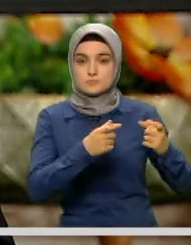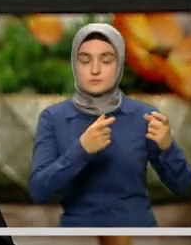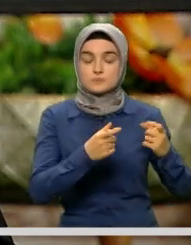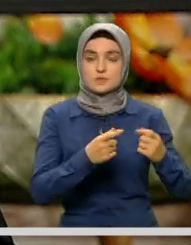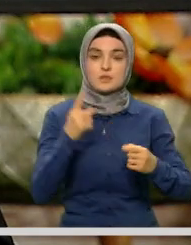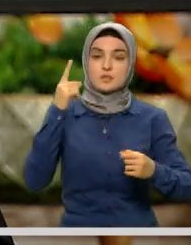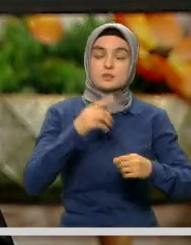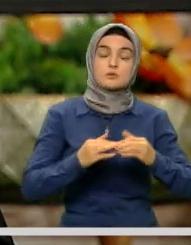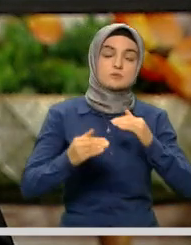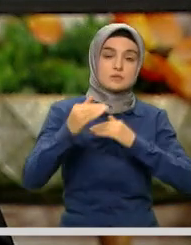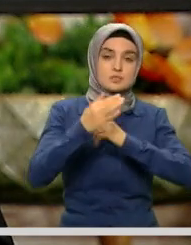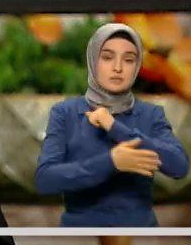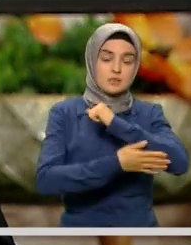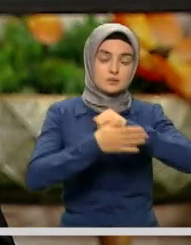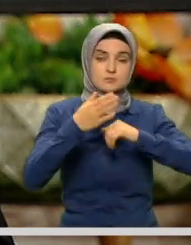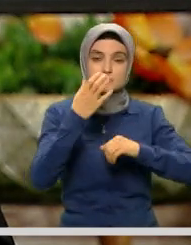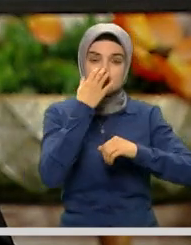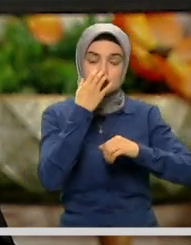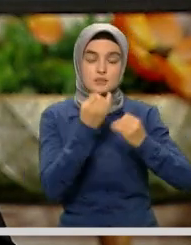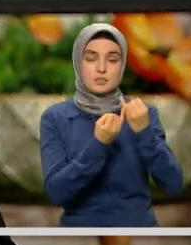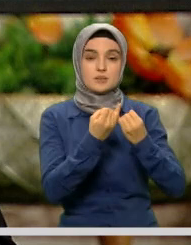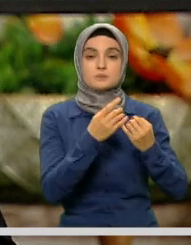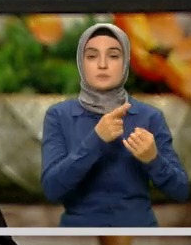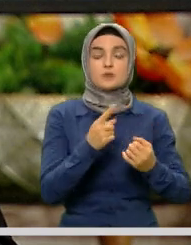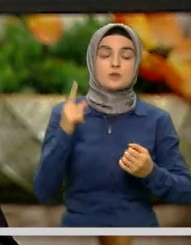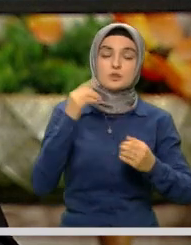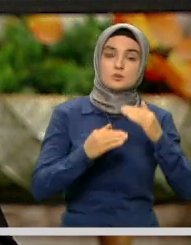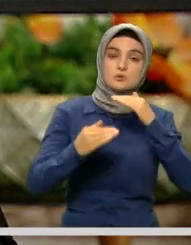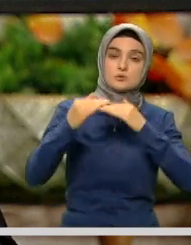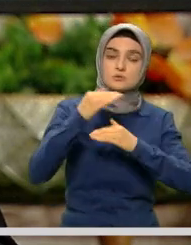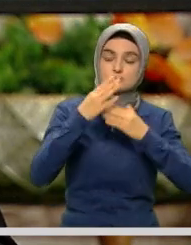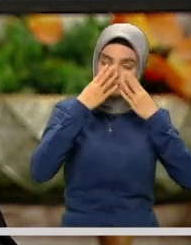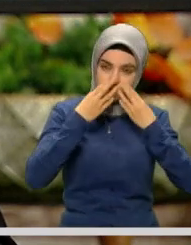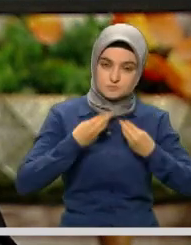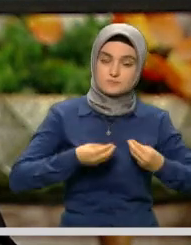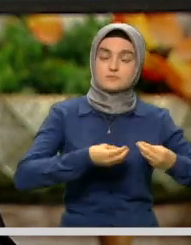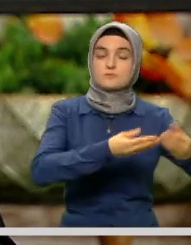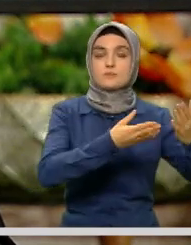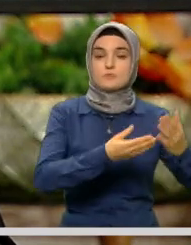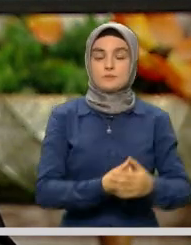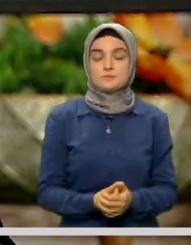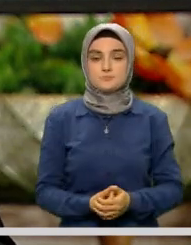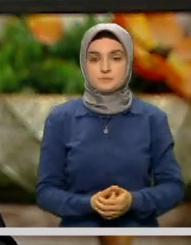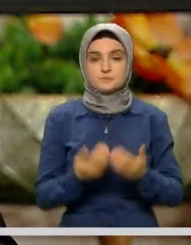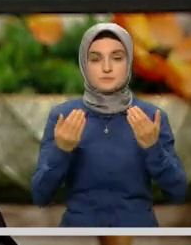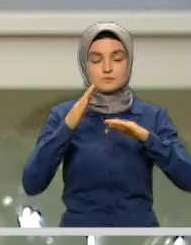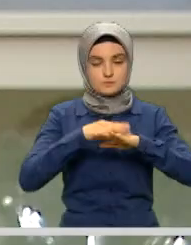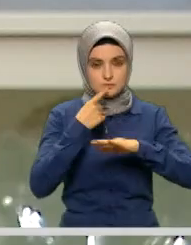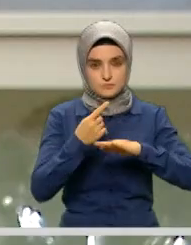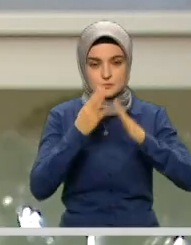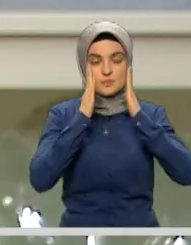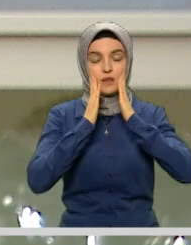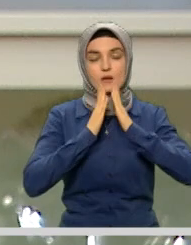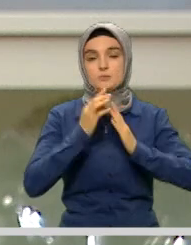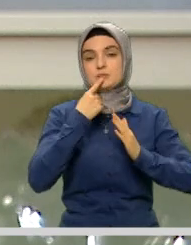yardım bekleyen kardeşlerimize de Cenab-ı Hak lütfuyla, keremiyle inşallah bol bol lütuf ve keremde bulunsun Amin. Diye dua ediyorum. Amin.